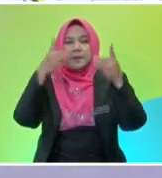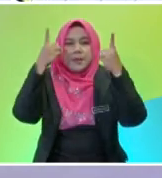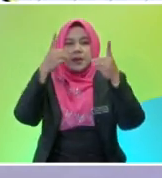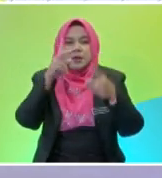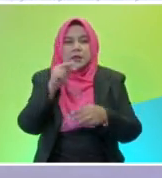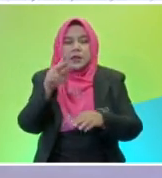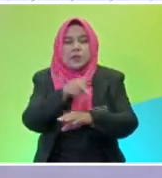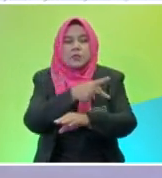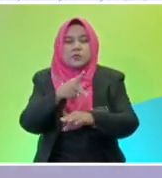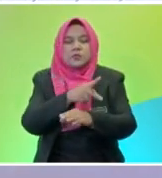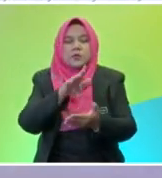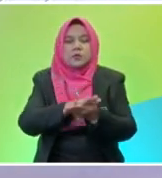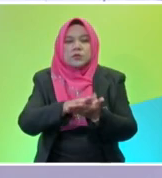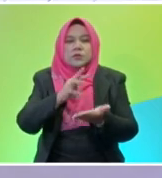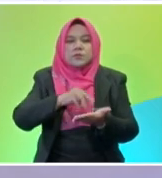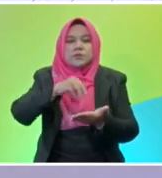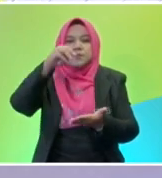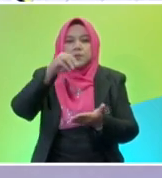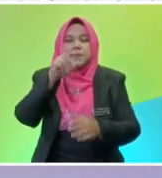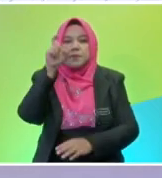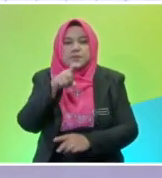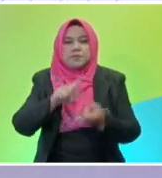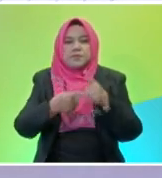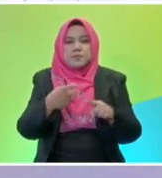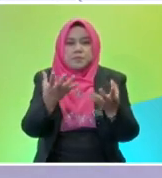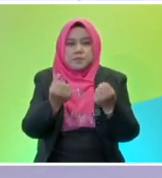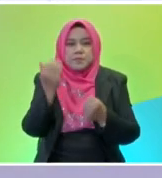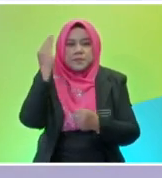murid-murid sekolah menengah mesti kawan-kawan